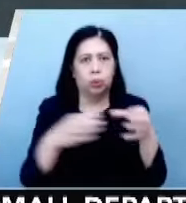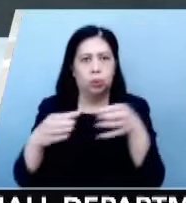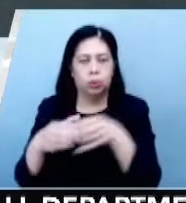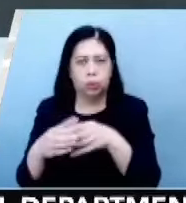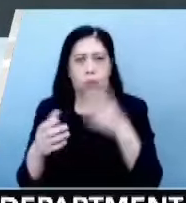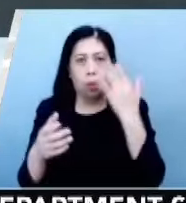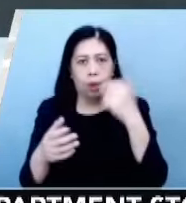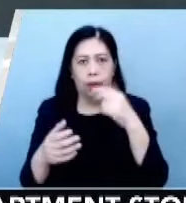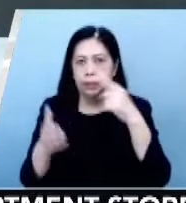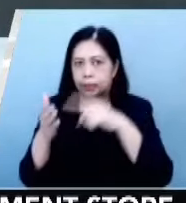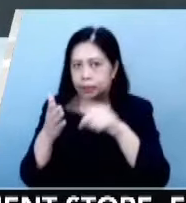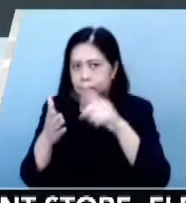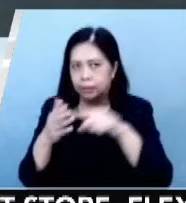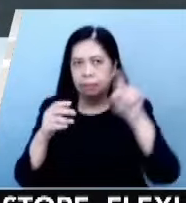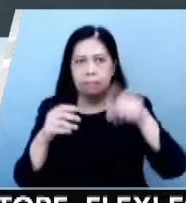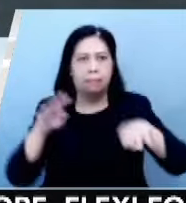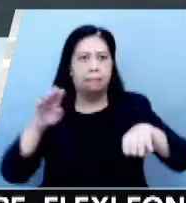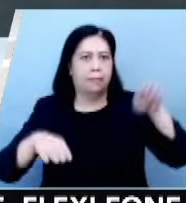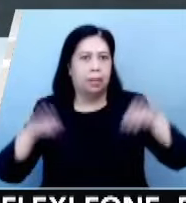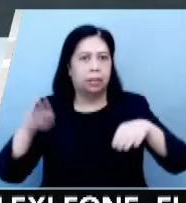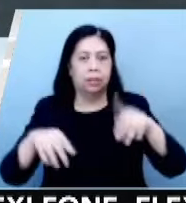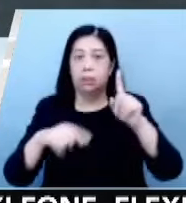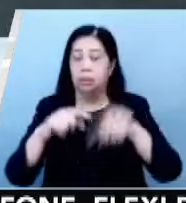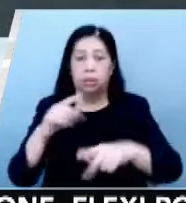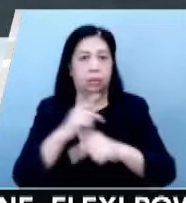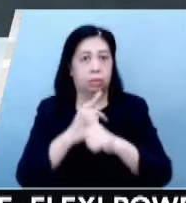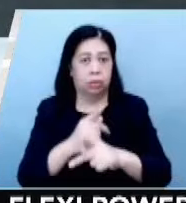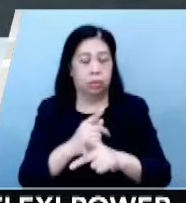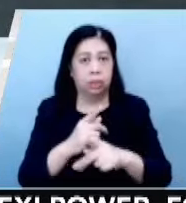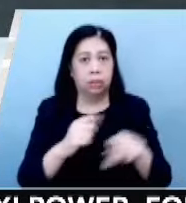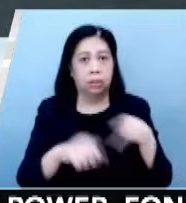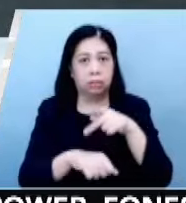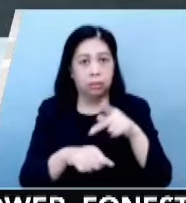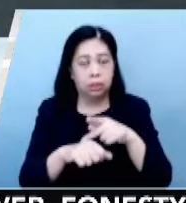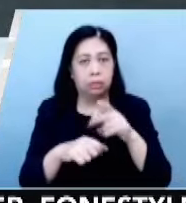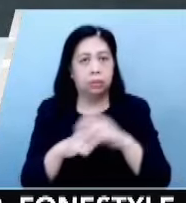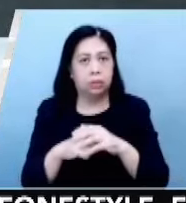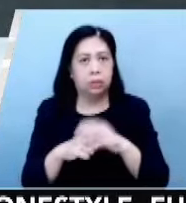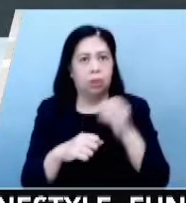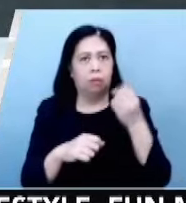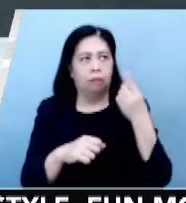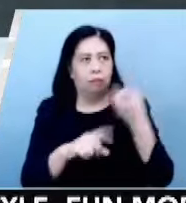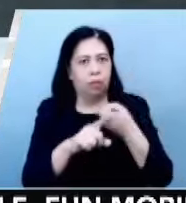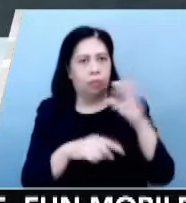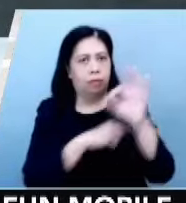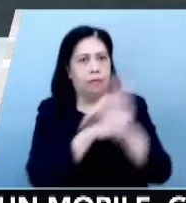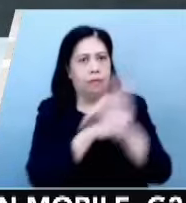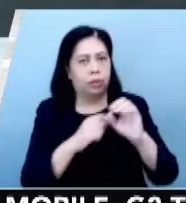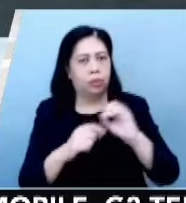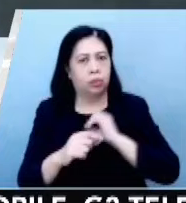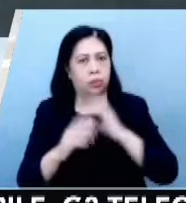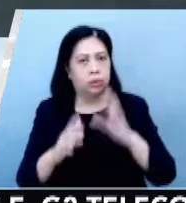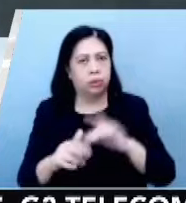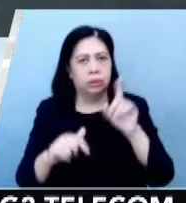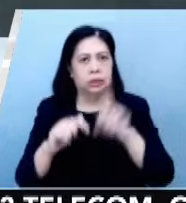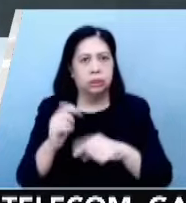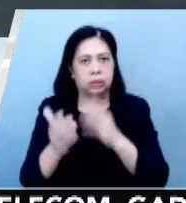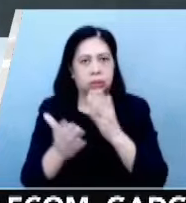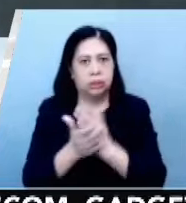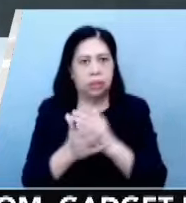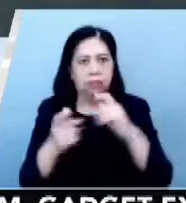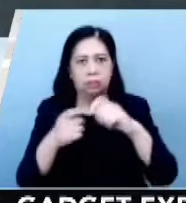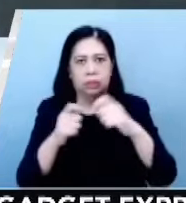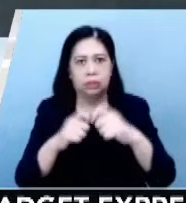balances. We cannot protect our lands from foreign ownership. We cannot stop the removal of term limits nor no